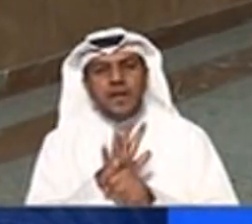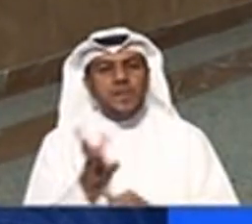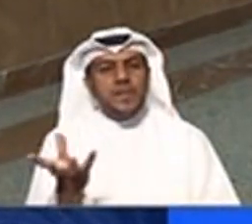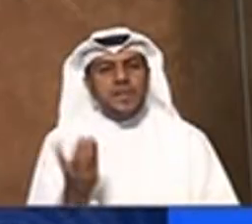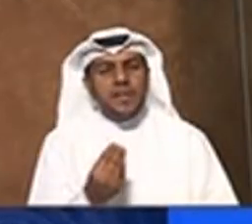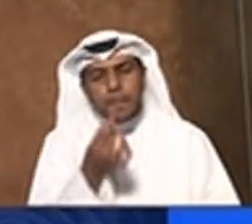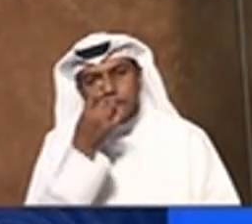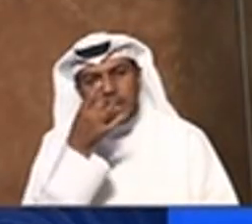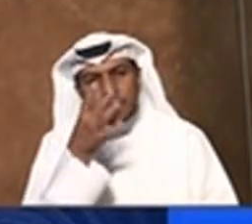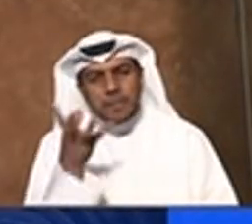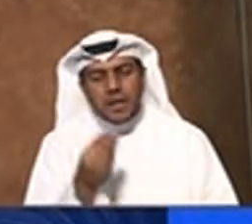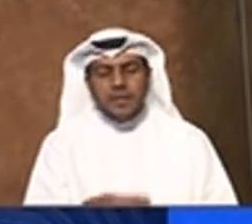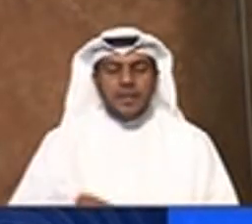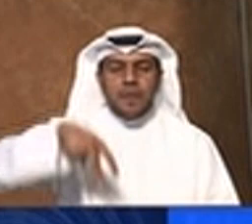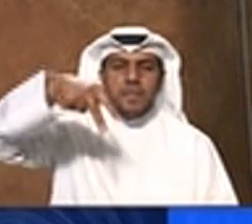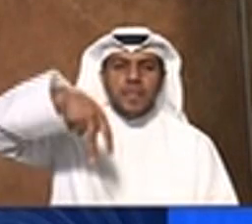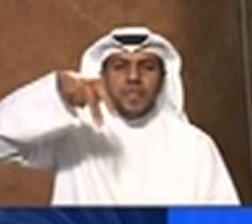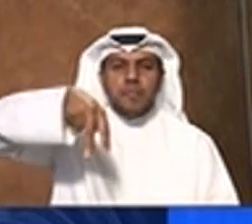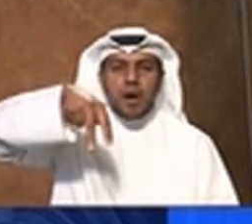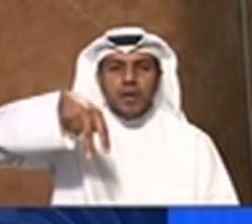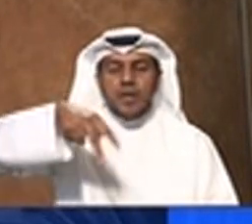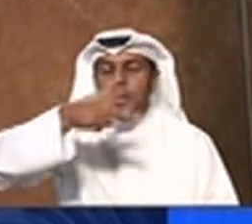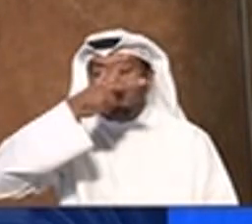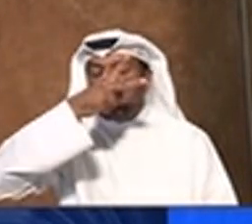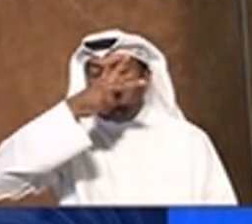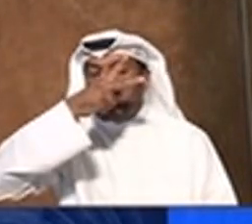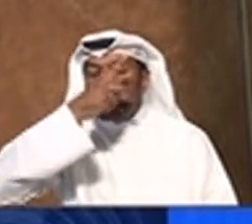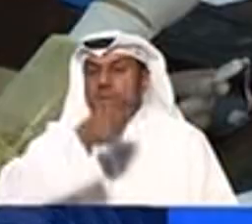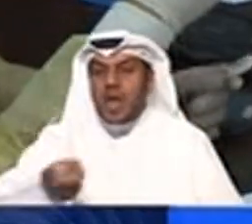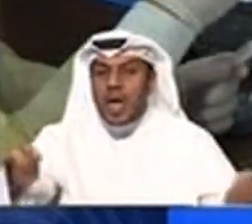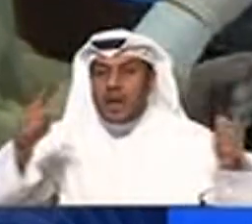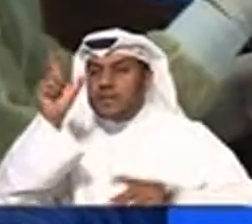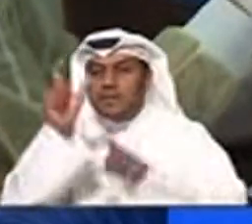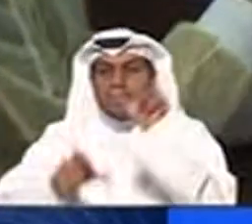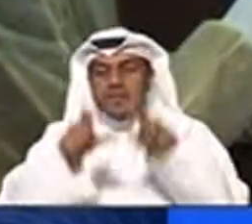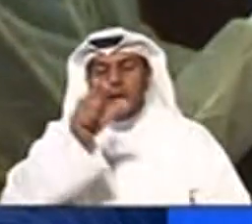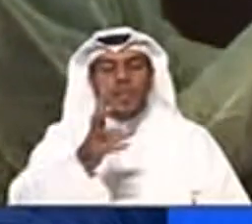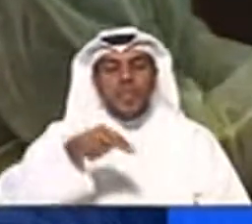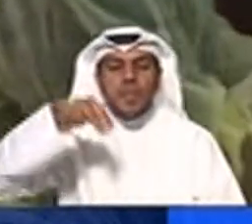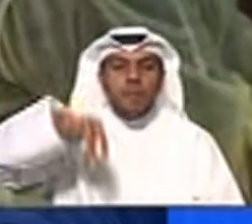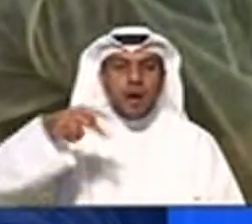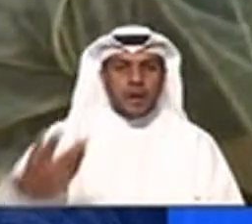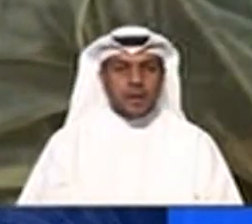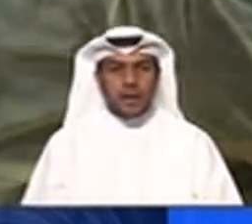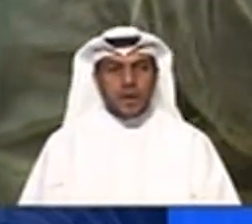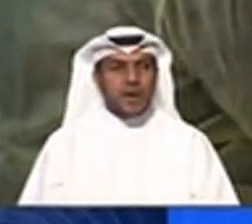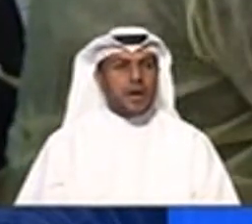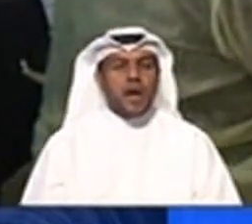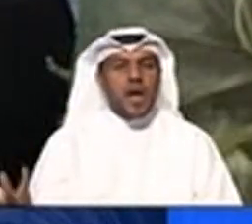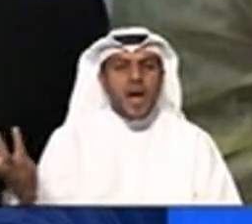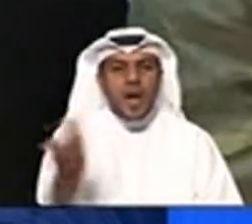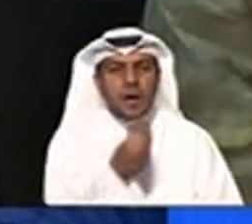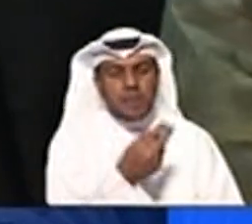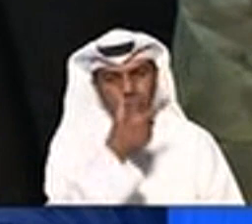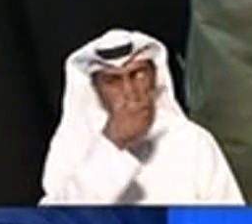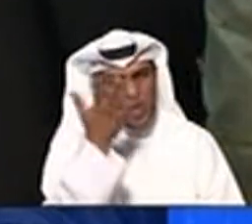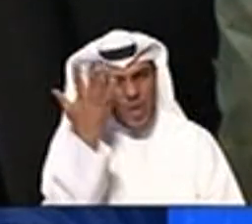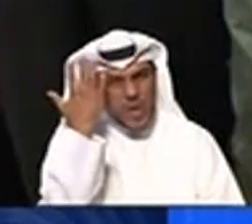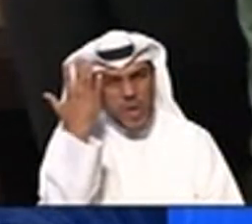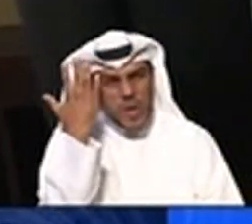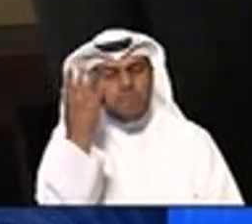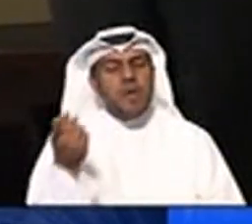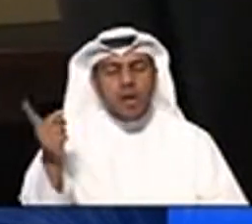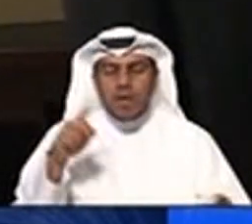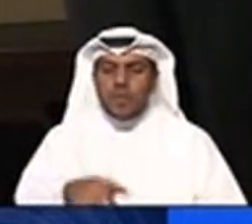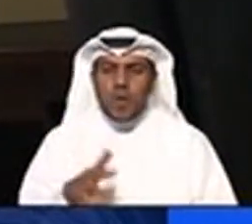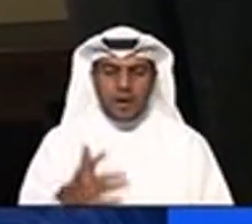تم تسجيلها منذ بداية ظهور الجائحة لغاية الآن، ومعظم الحالات تعاني من أمراض مزمنة.